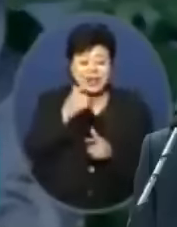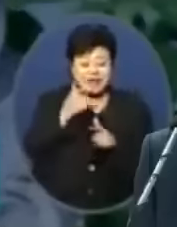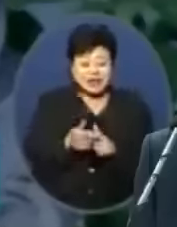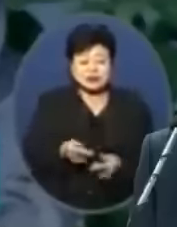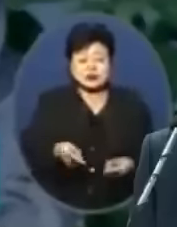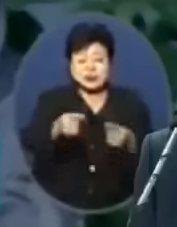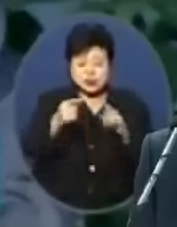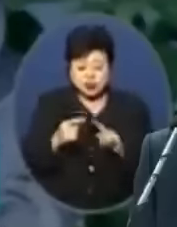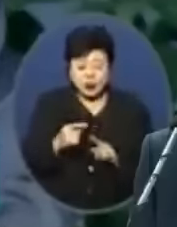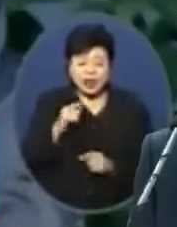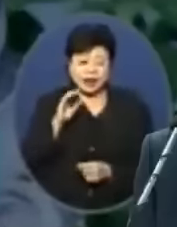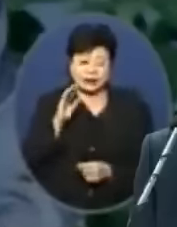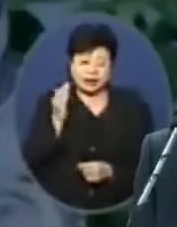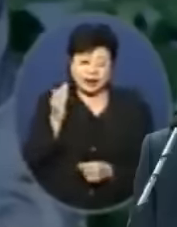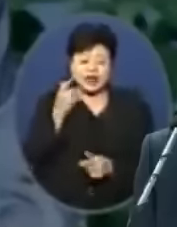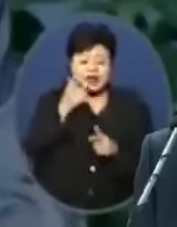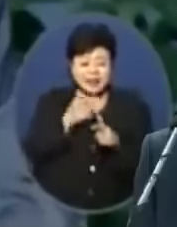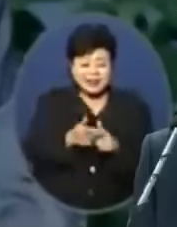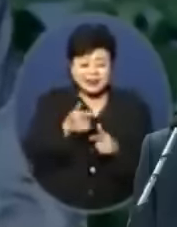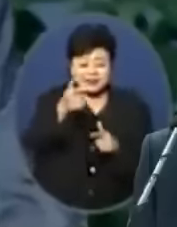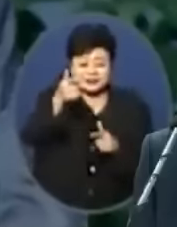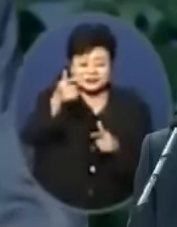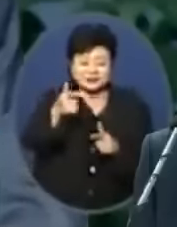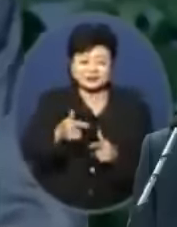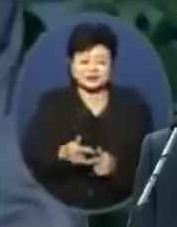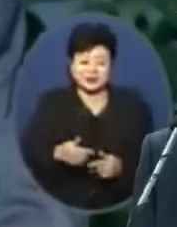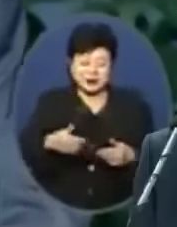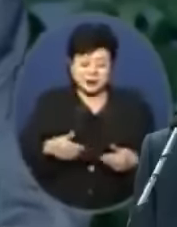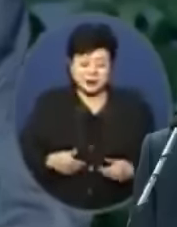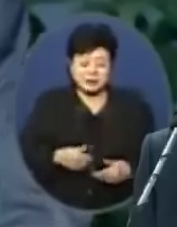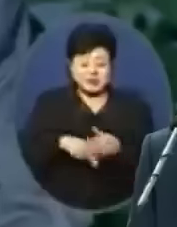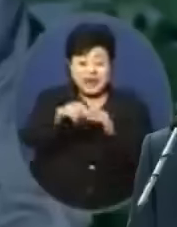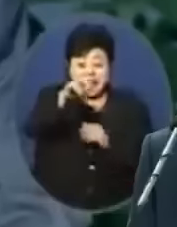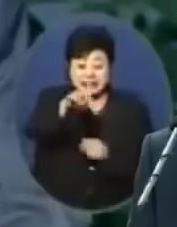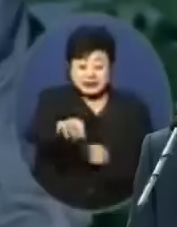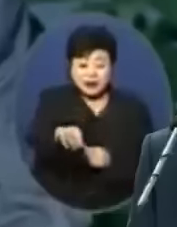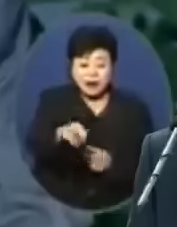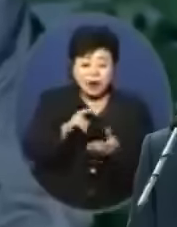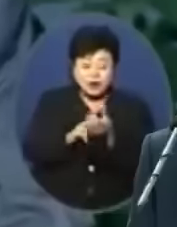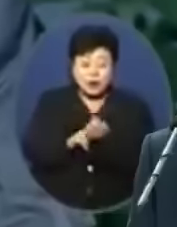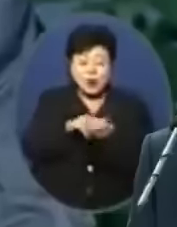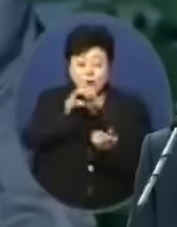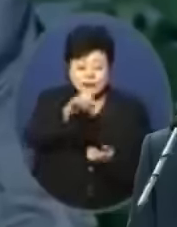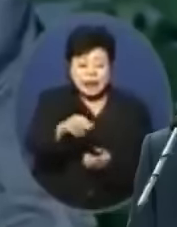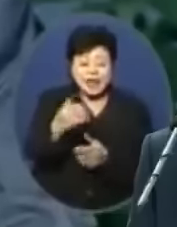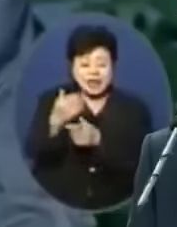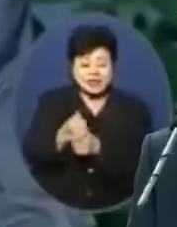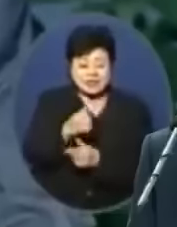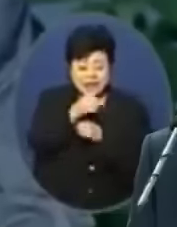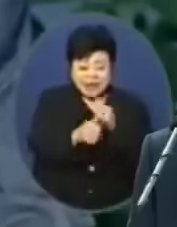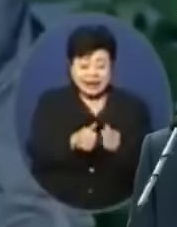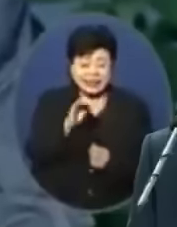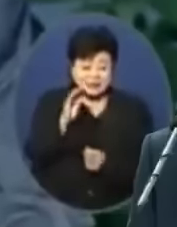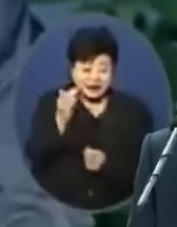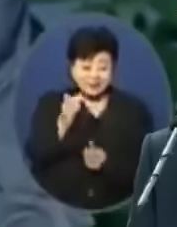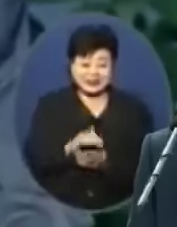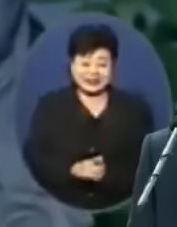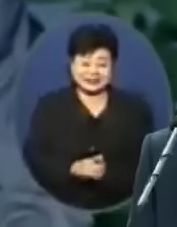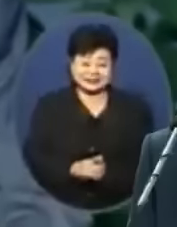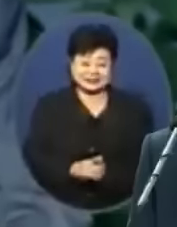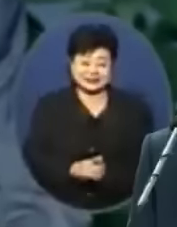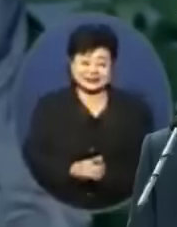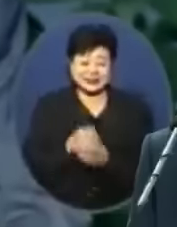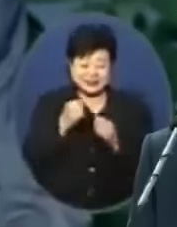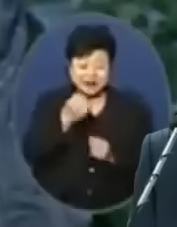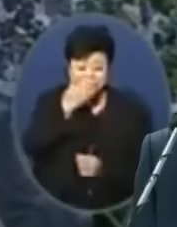예수님이 들어와야 우리는 예수님을 우리 피난처요 요새요 의뢰하는 하나님으로 삼고